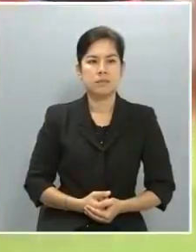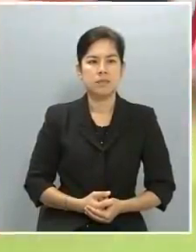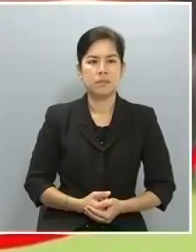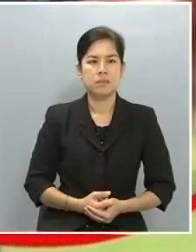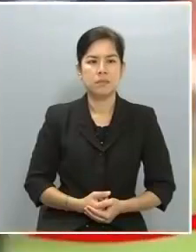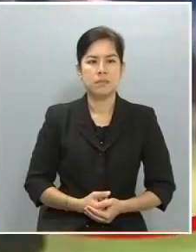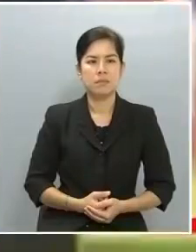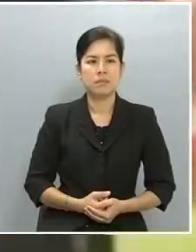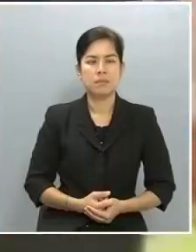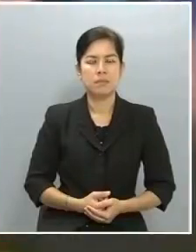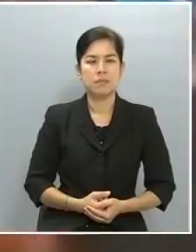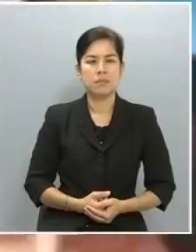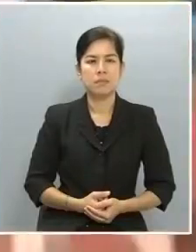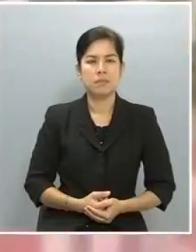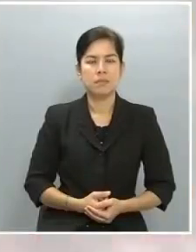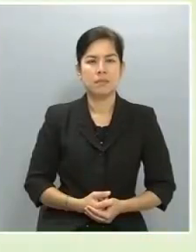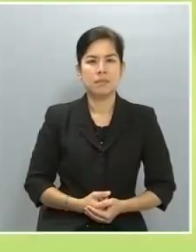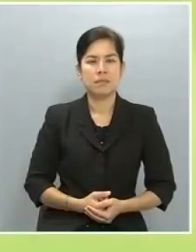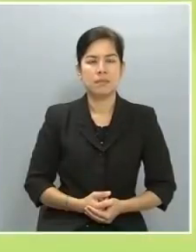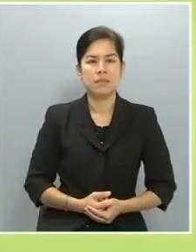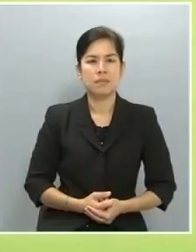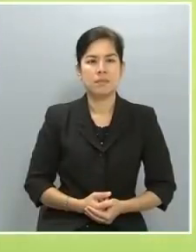I love this game